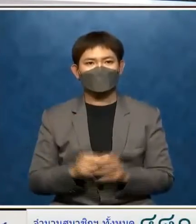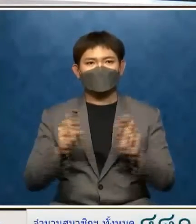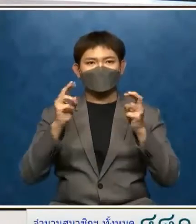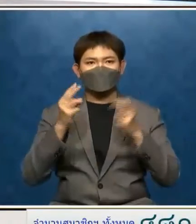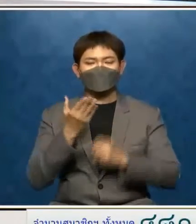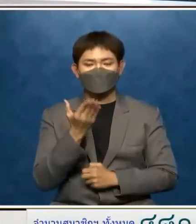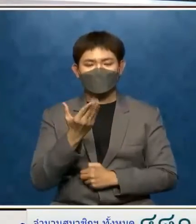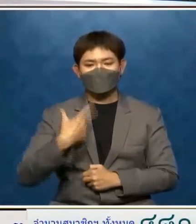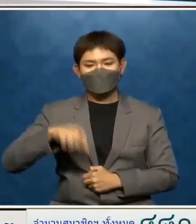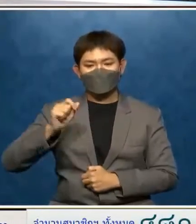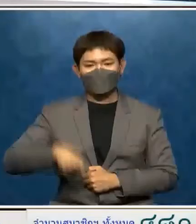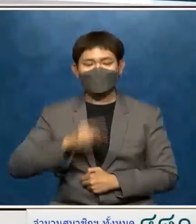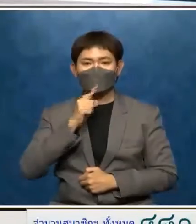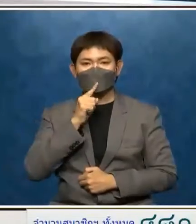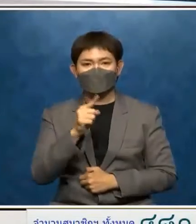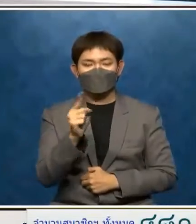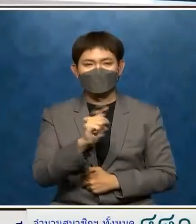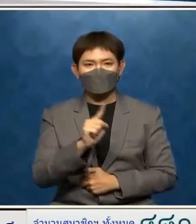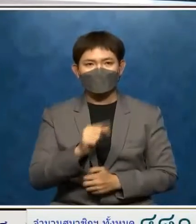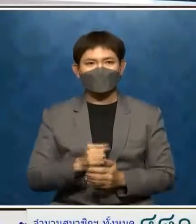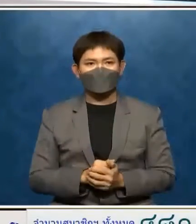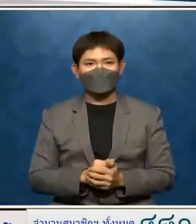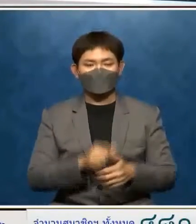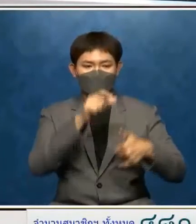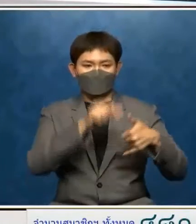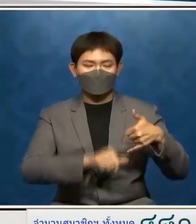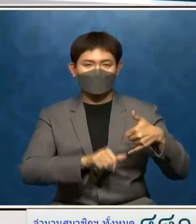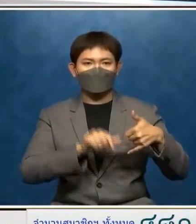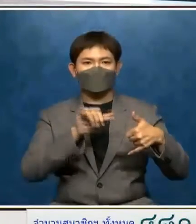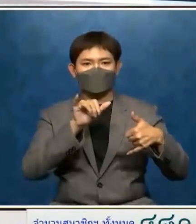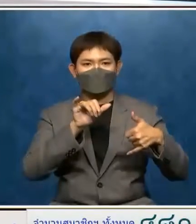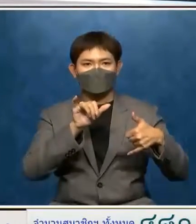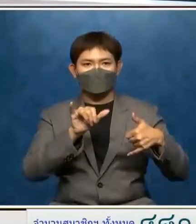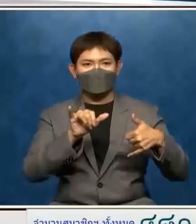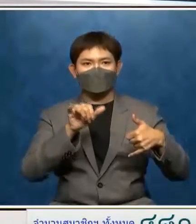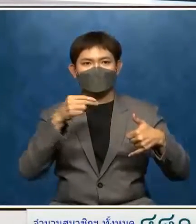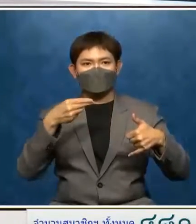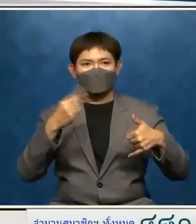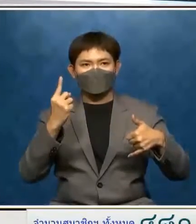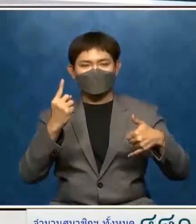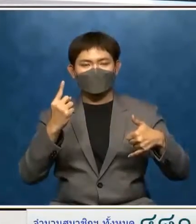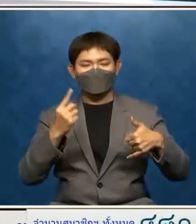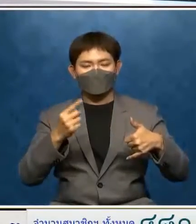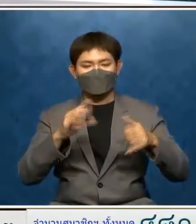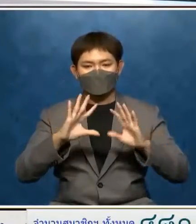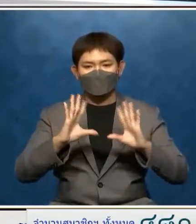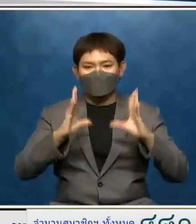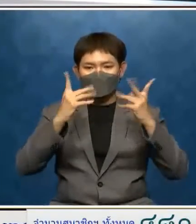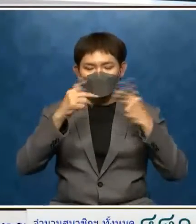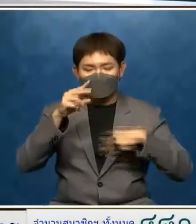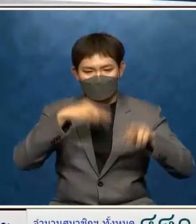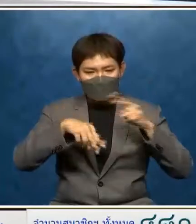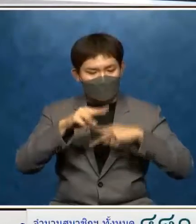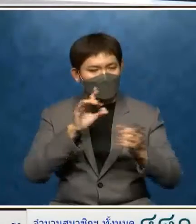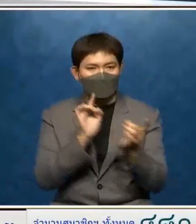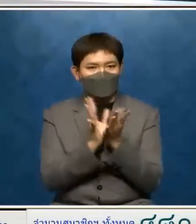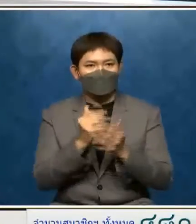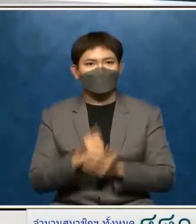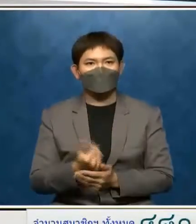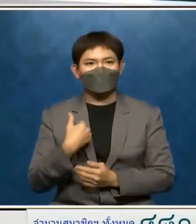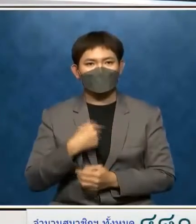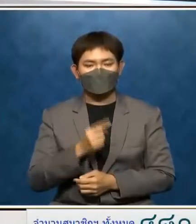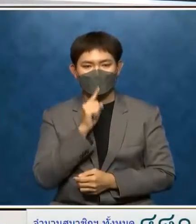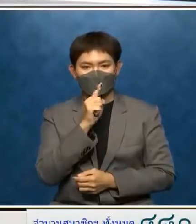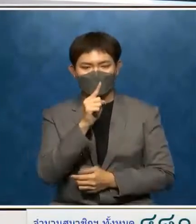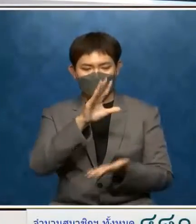ขอให้สารมีคำสั่งว่าในฮายิสุลงโตมินาเป็คนสาบศูนย์และสั่งได้รับคำร้องและวนิ